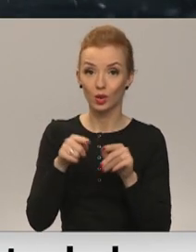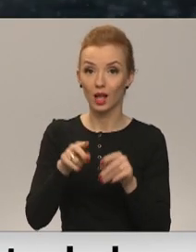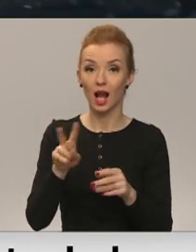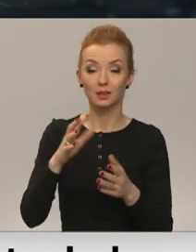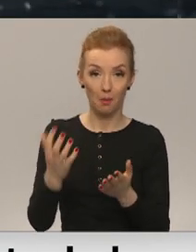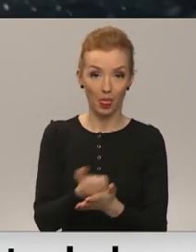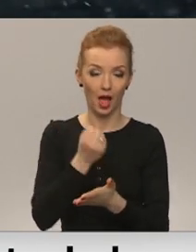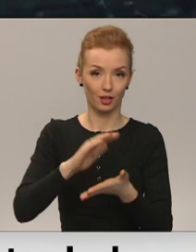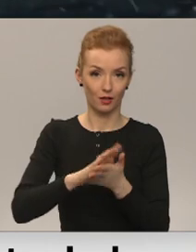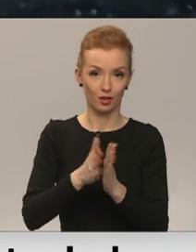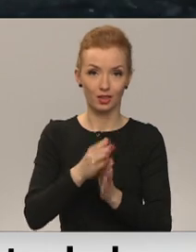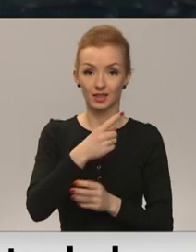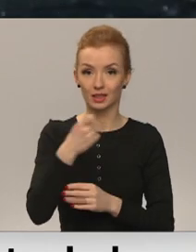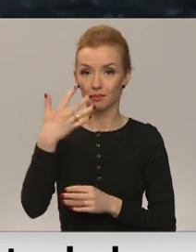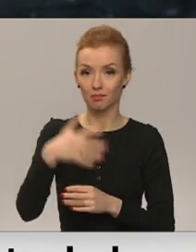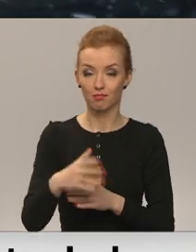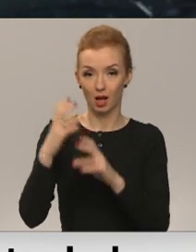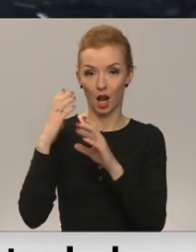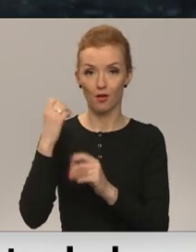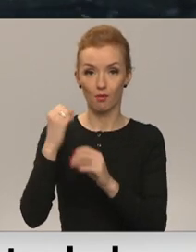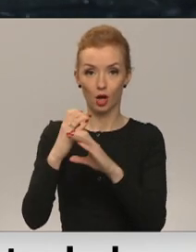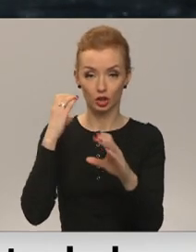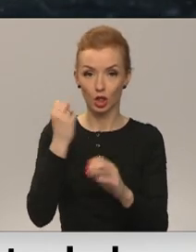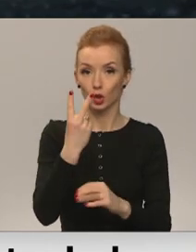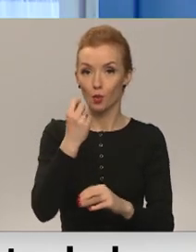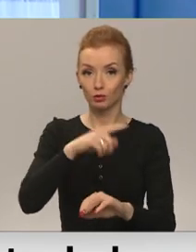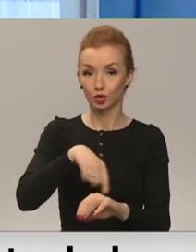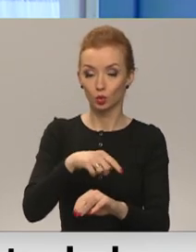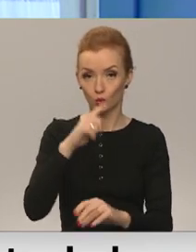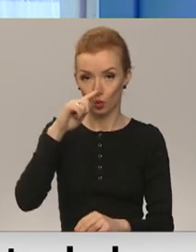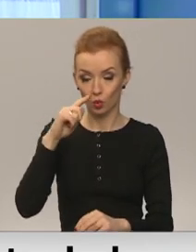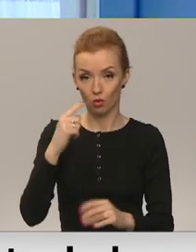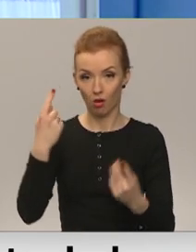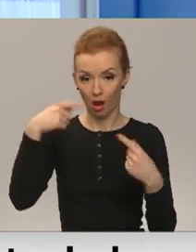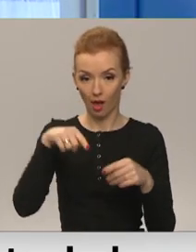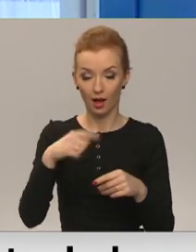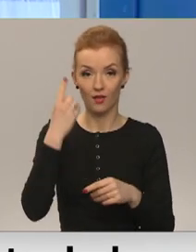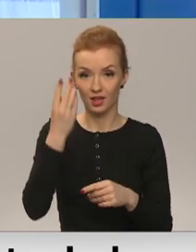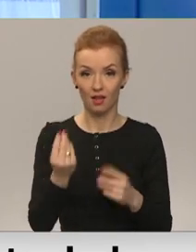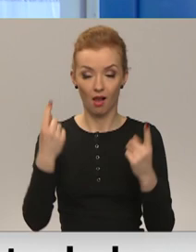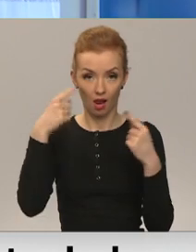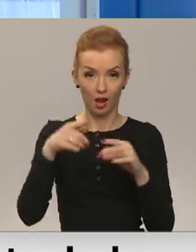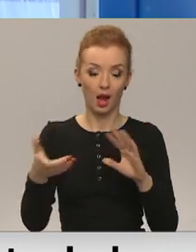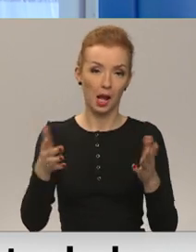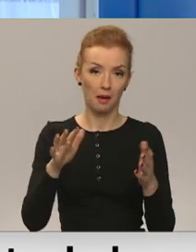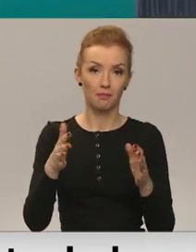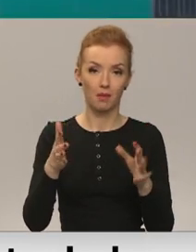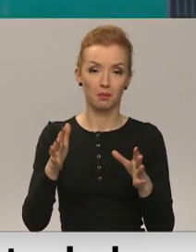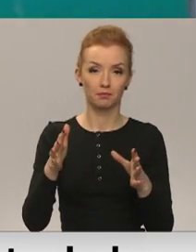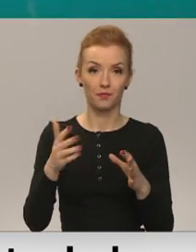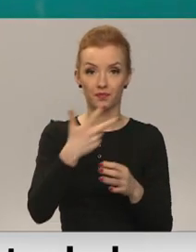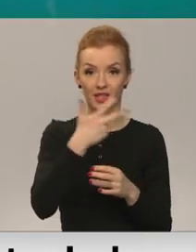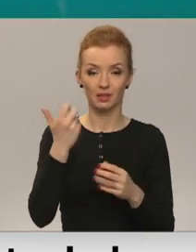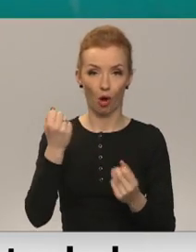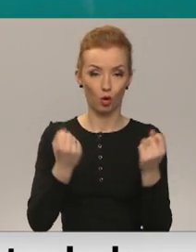panākta vienošanās, tas ir 150 kravas automašīnas pa 12 stundām. Jā, tātad diennaktī vismaz